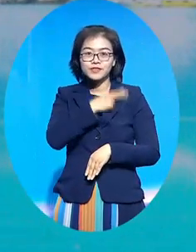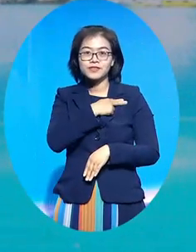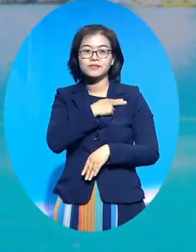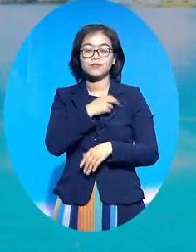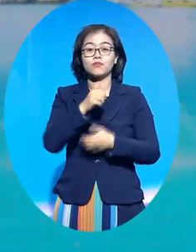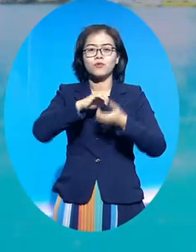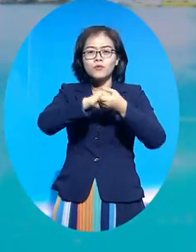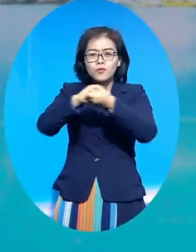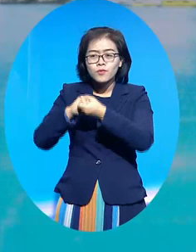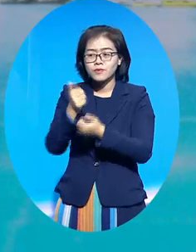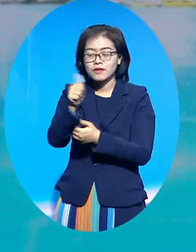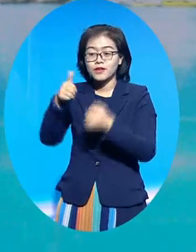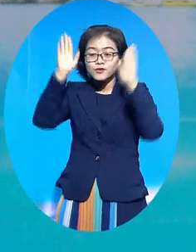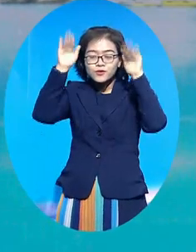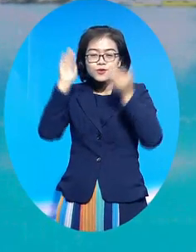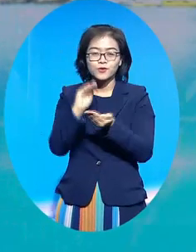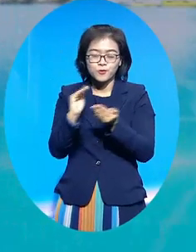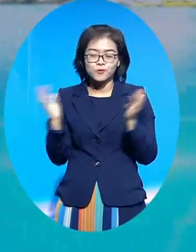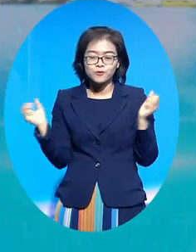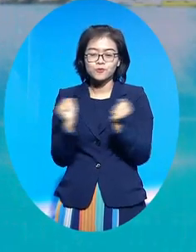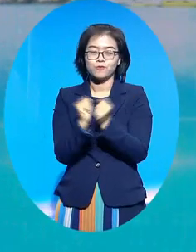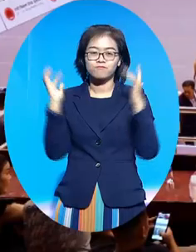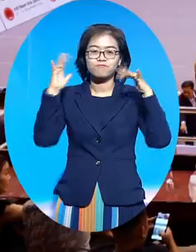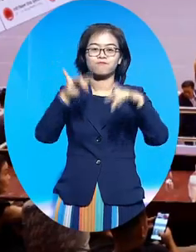hội Những người nuôi chó giống Việt Nam tổ chức.